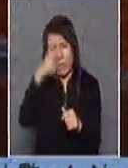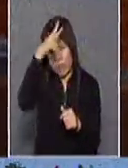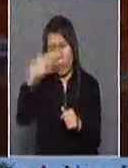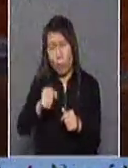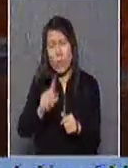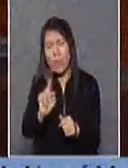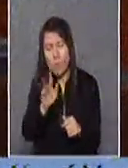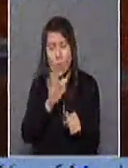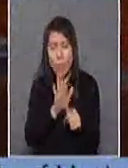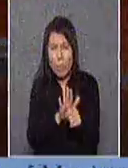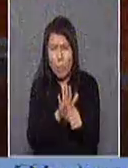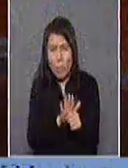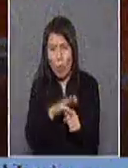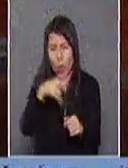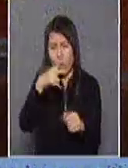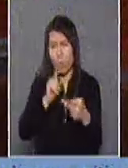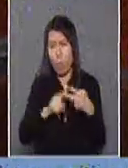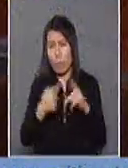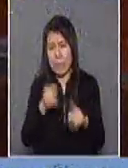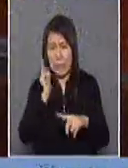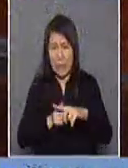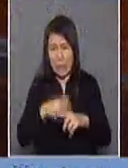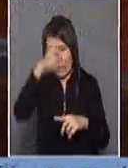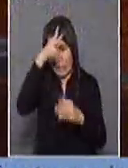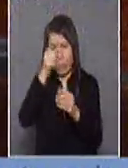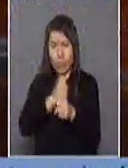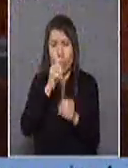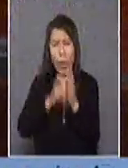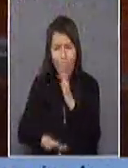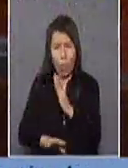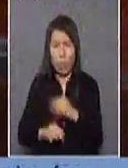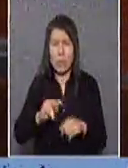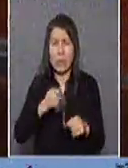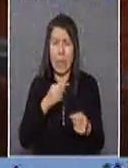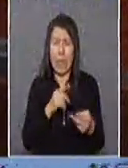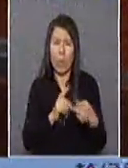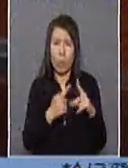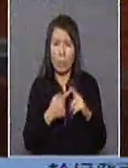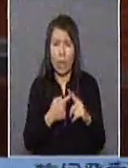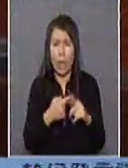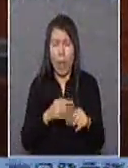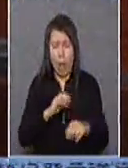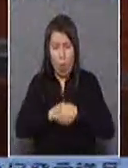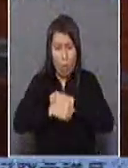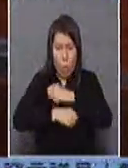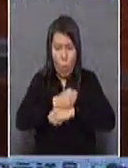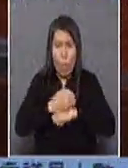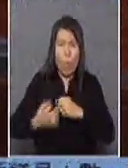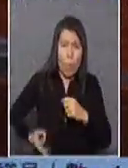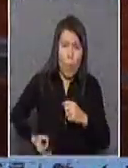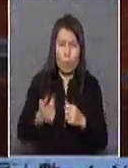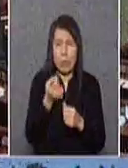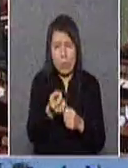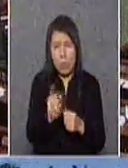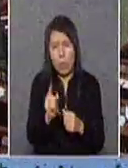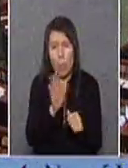唔會話因為政府嘅失職，政府得個噏字冇做嘢，而令到你員工係缺乏勞工嘅保障呢？ 局長，